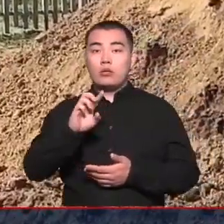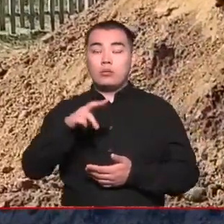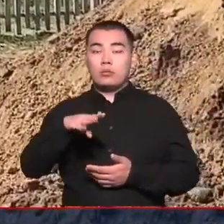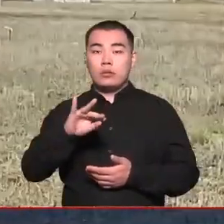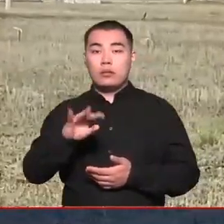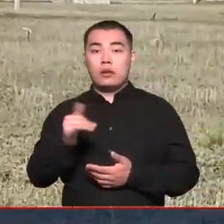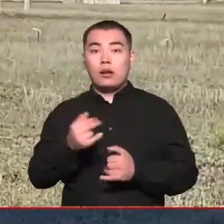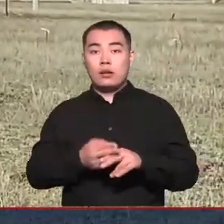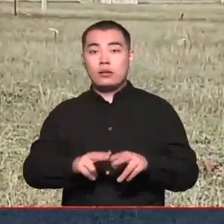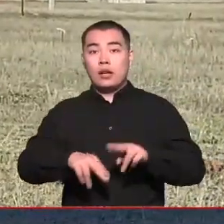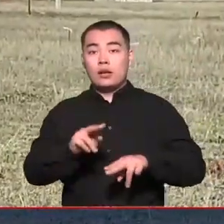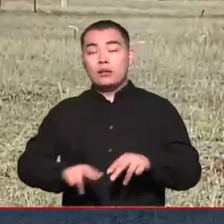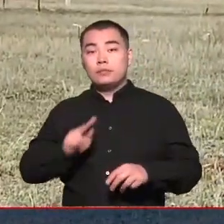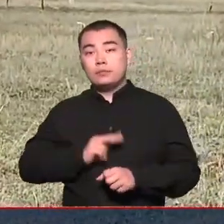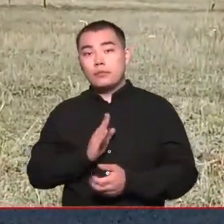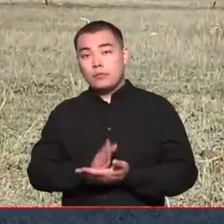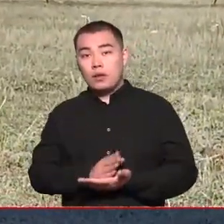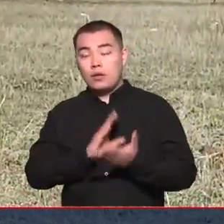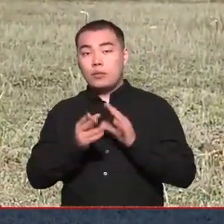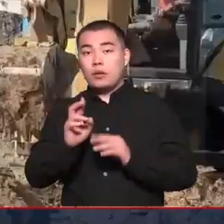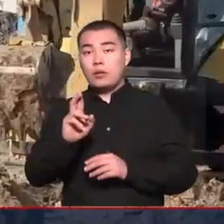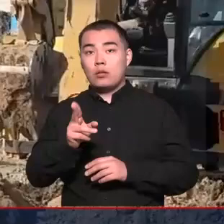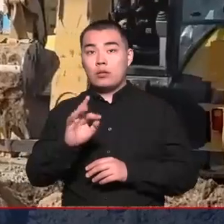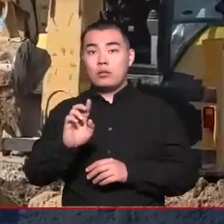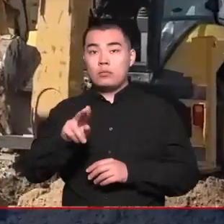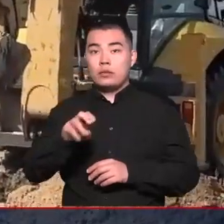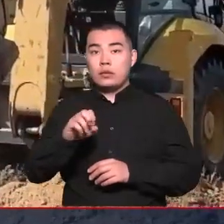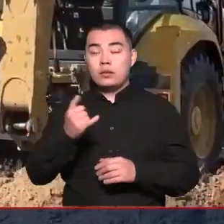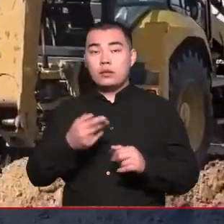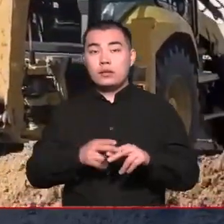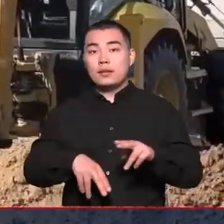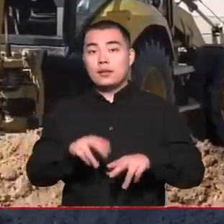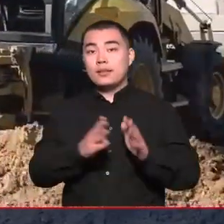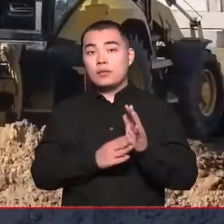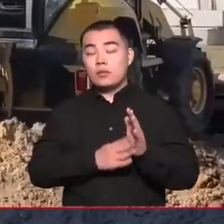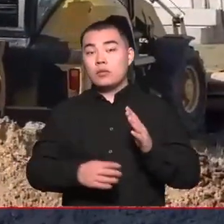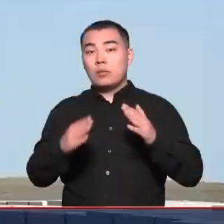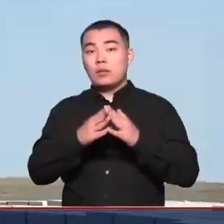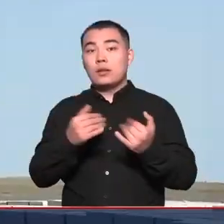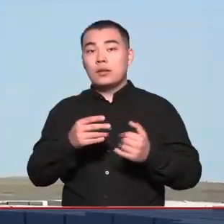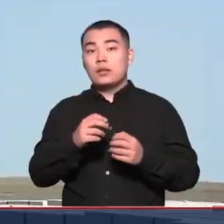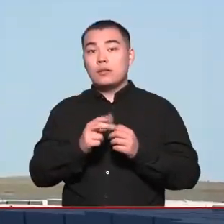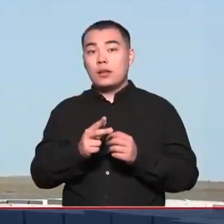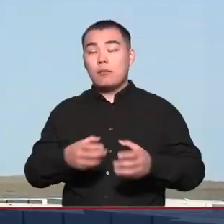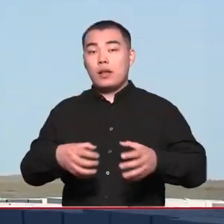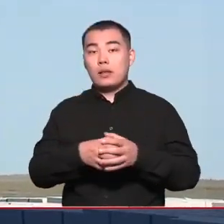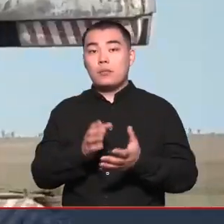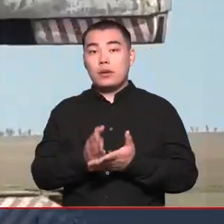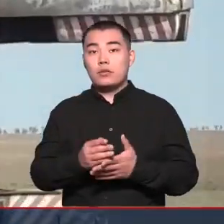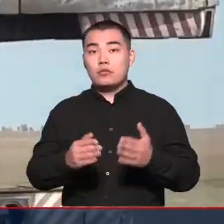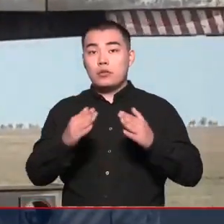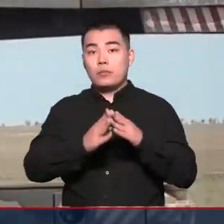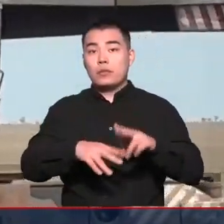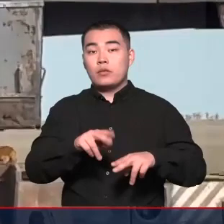уже ведутся строительные работы. К примеру, в Хобде за стройку 90 домов взялись 12 подрядных фирм. Жилье они